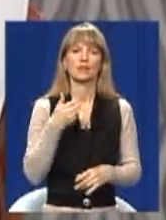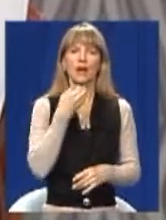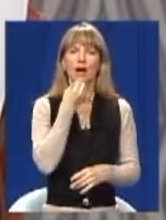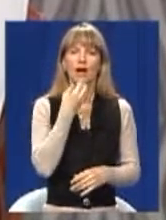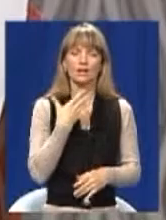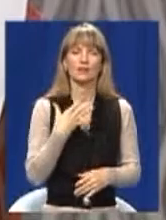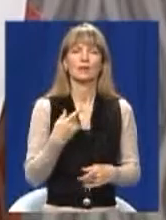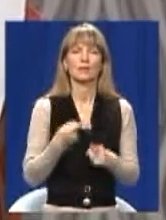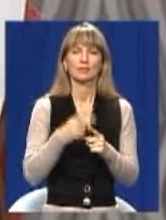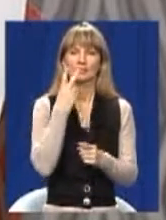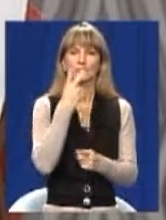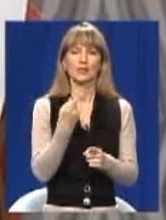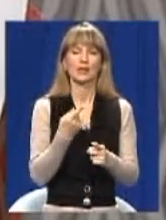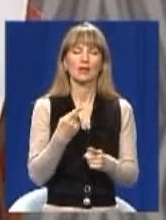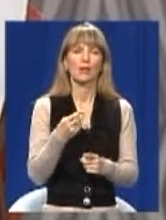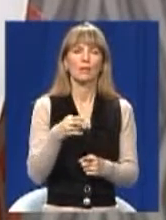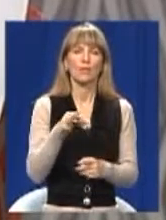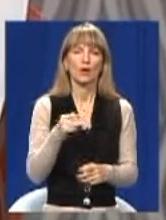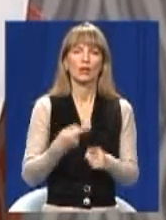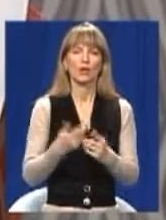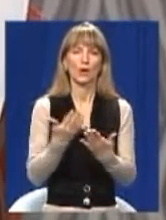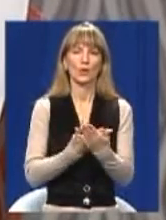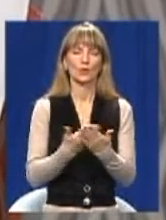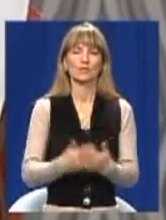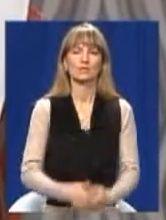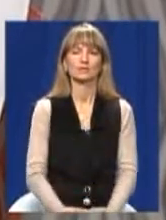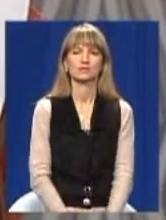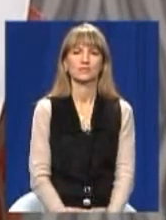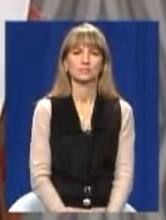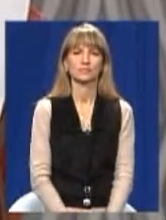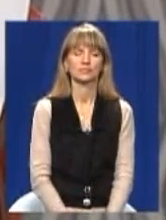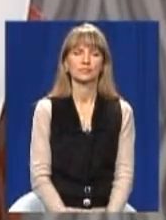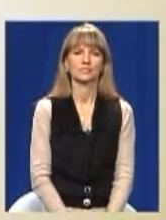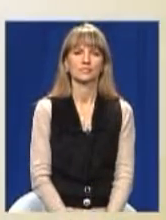пропоную переглянути вам про цього котика у нашій наступній рубриці.